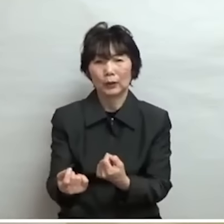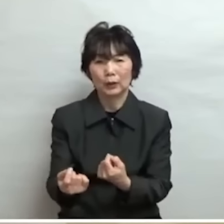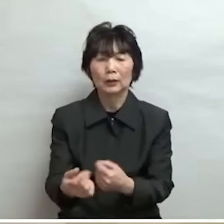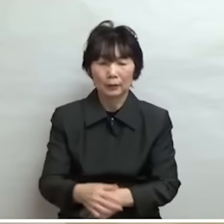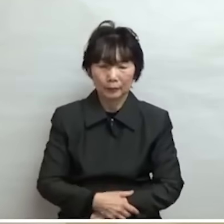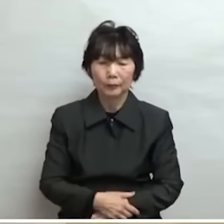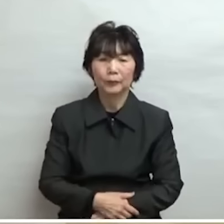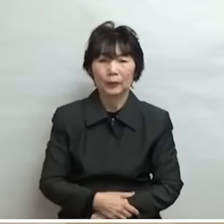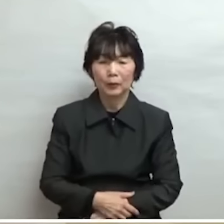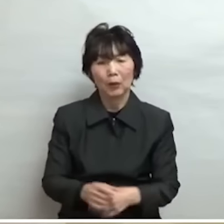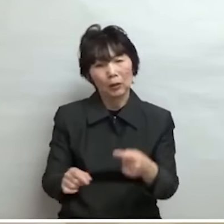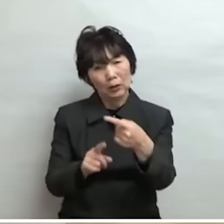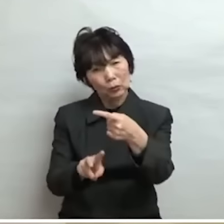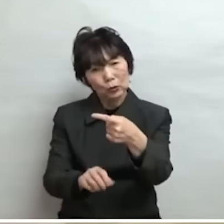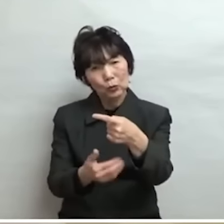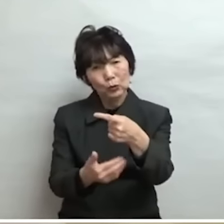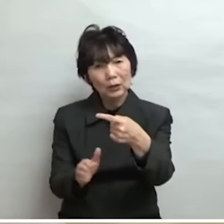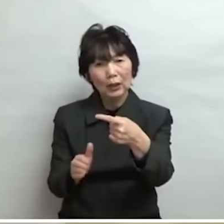りました。では、まあ、29日から、